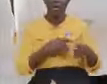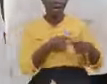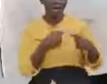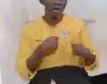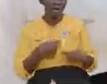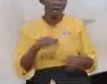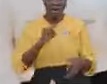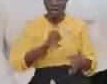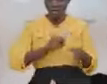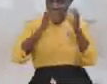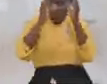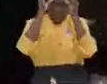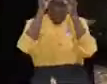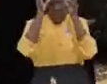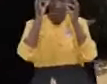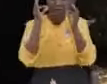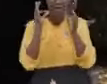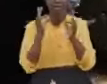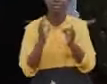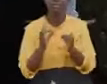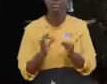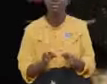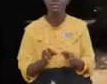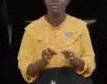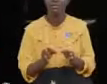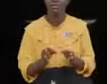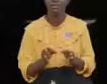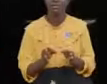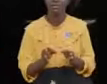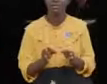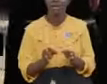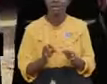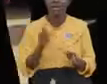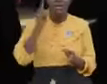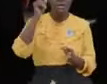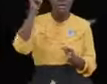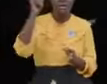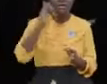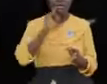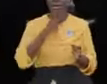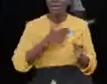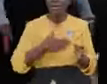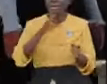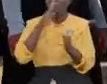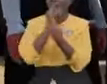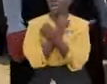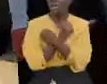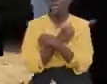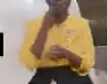انا ناوي يا حبيبي اللي